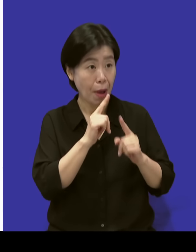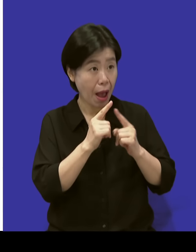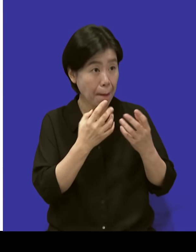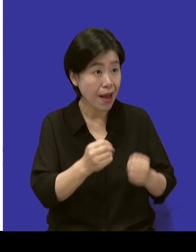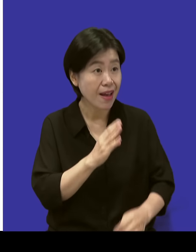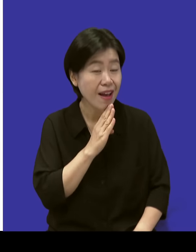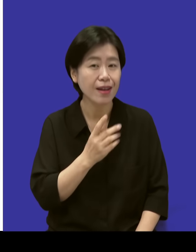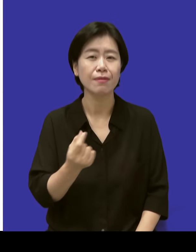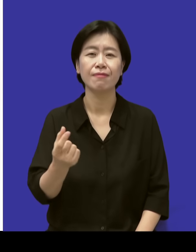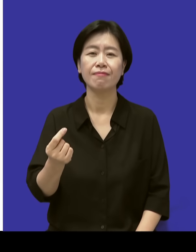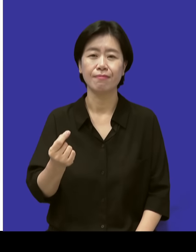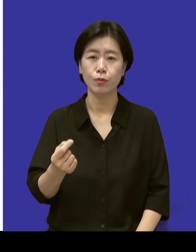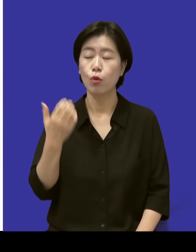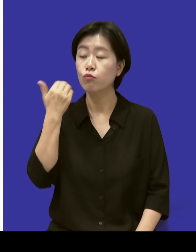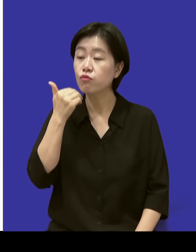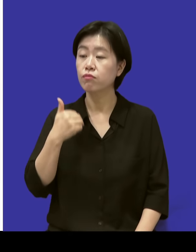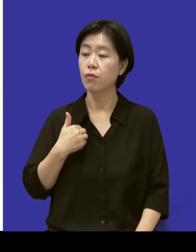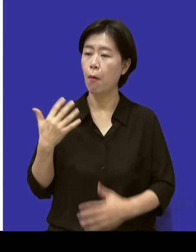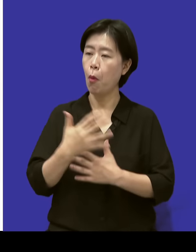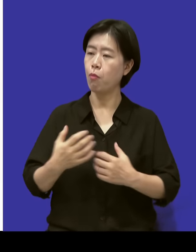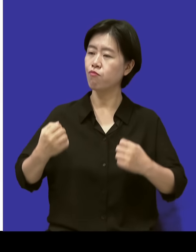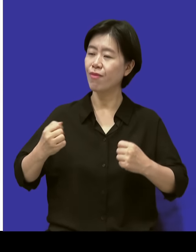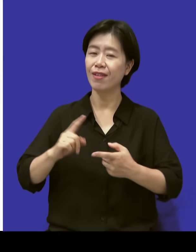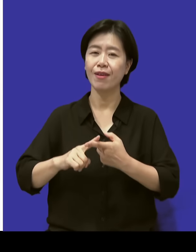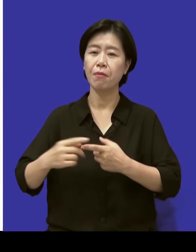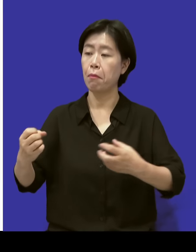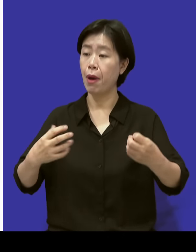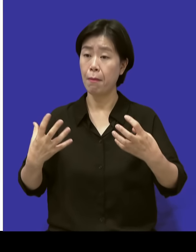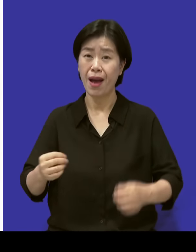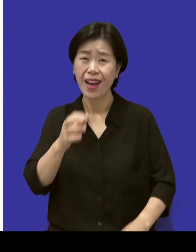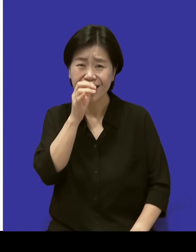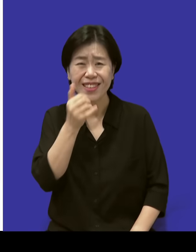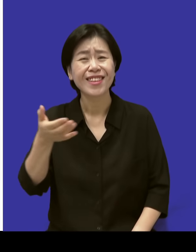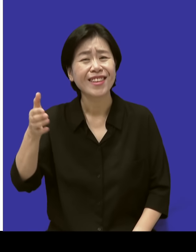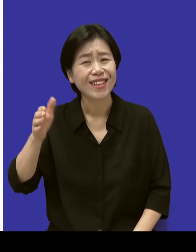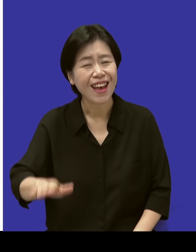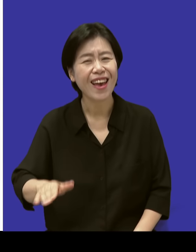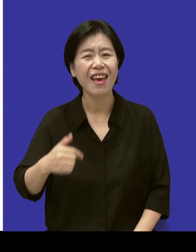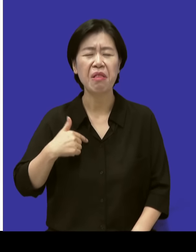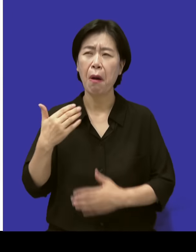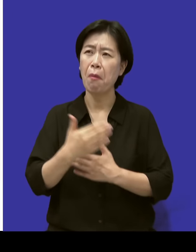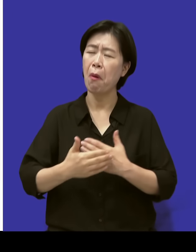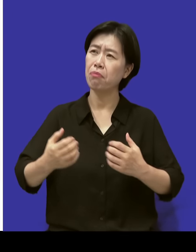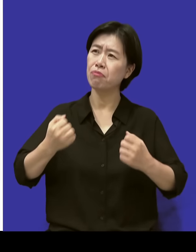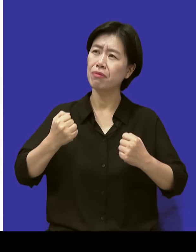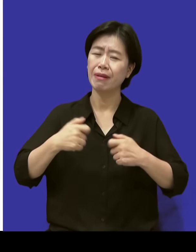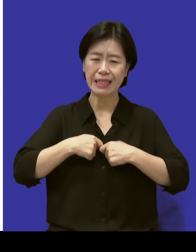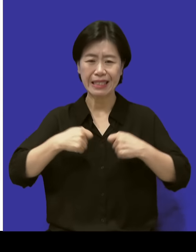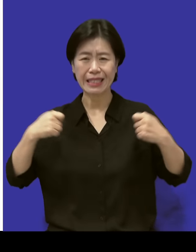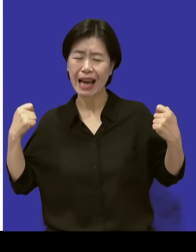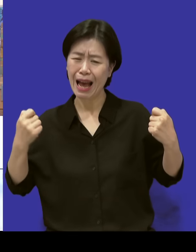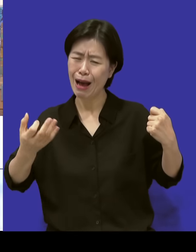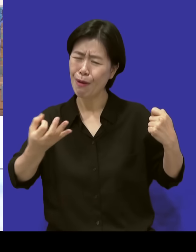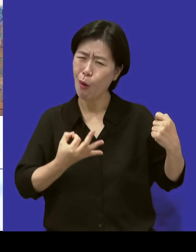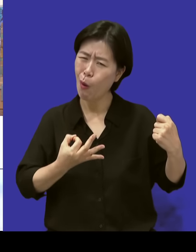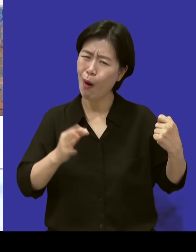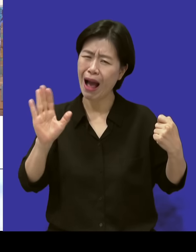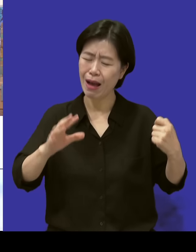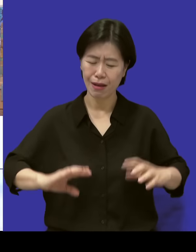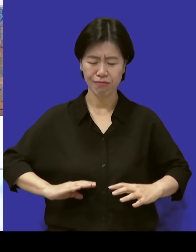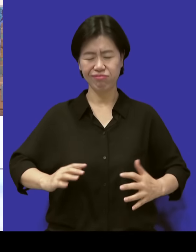뭐 예. 몸 좋다 이렇게 말씀을 해주시는데 네네. 사실은 뭐 그렇게 몸이 좋은 게 아닌데 벗어 보면 또 그렇게 좋은 건 아니거든요.